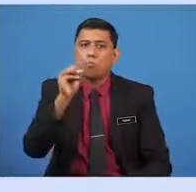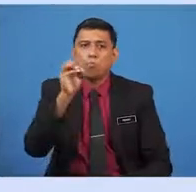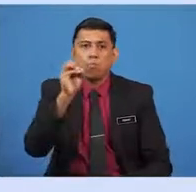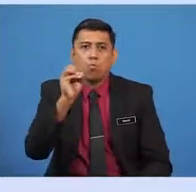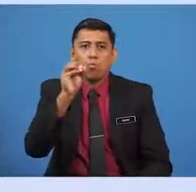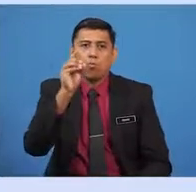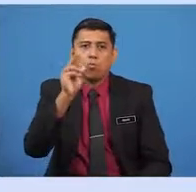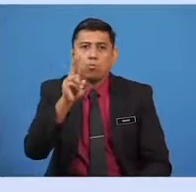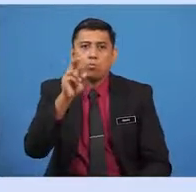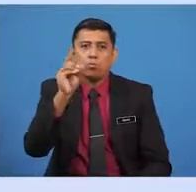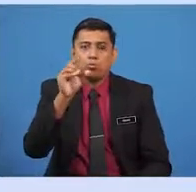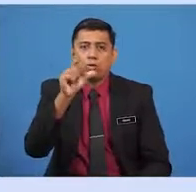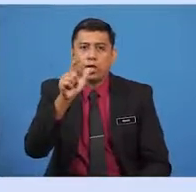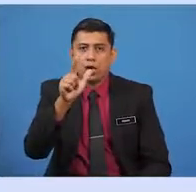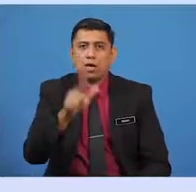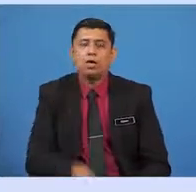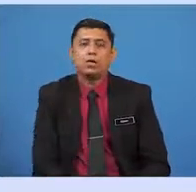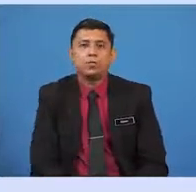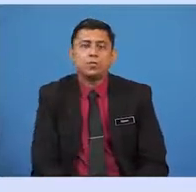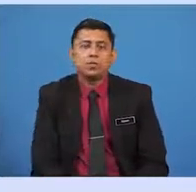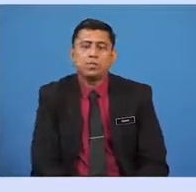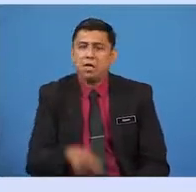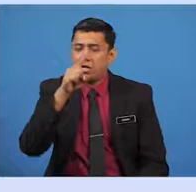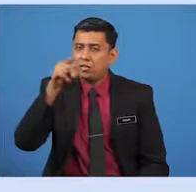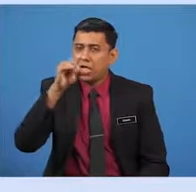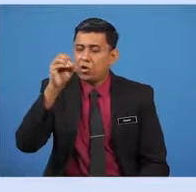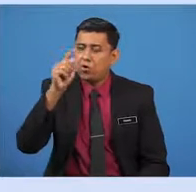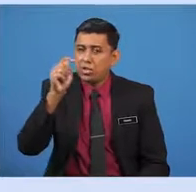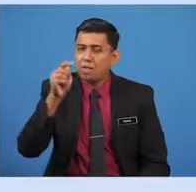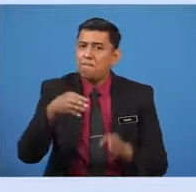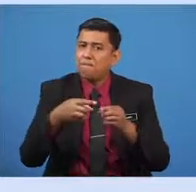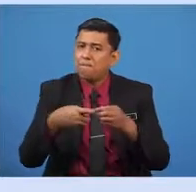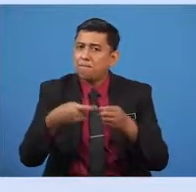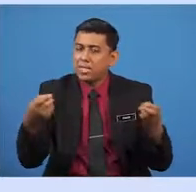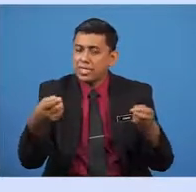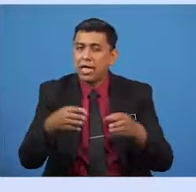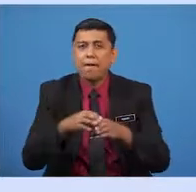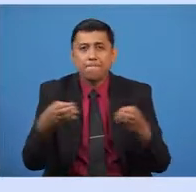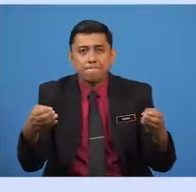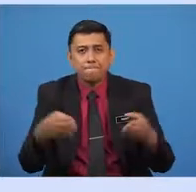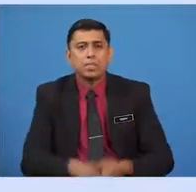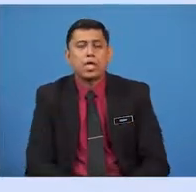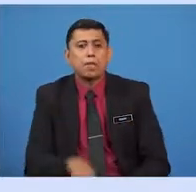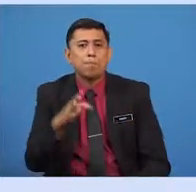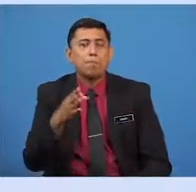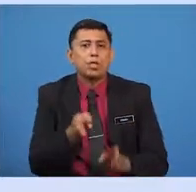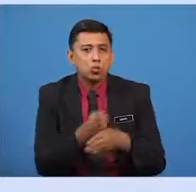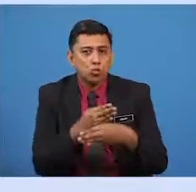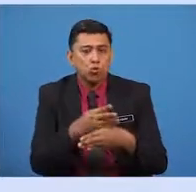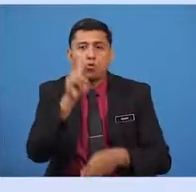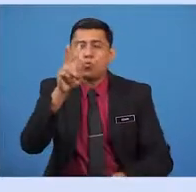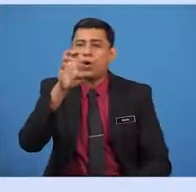morula. Semasa pembahagian ini, zigot terpisah dan membentuk dua